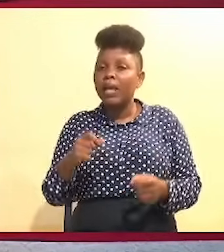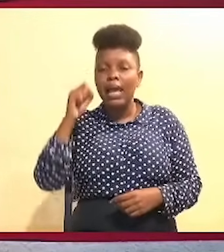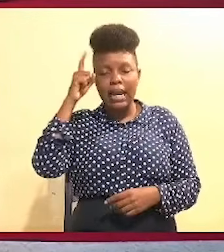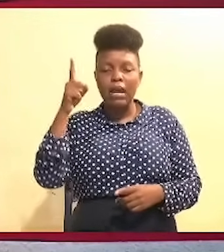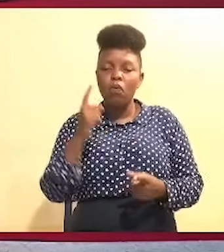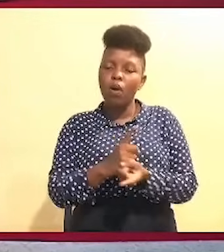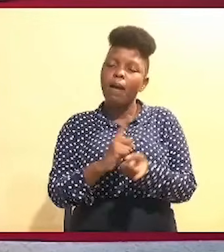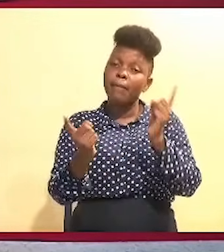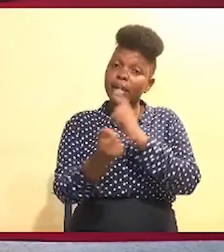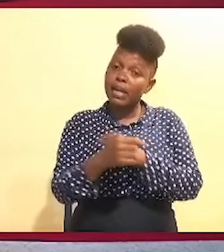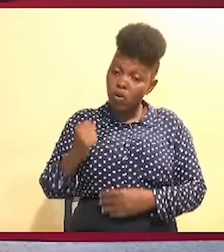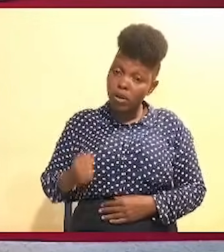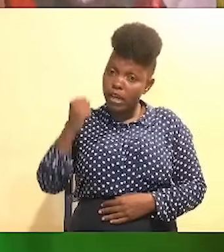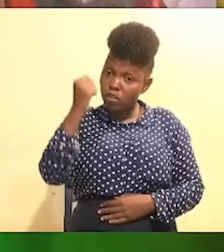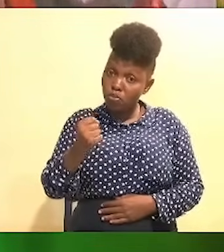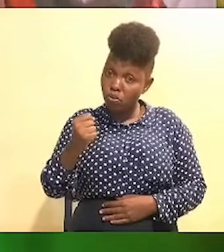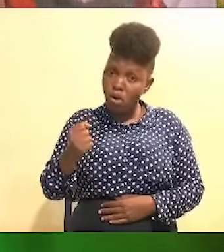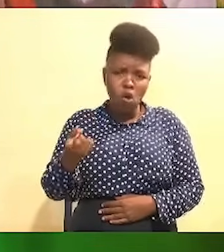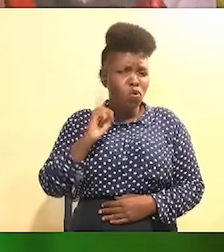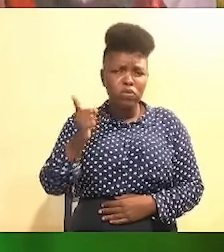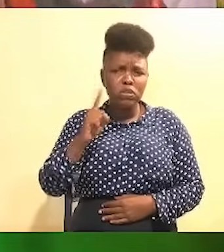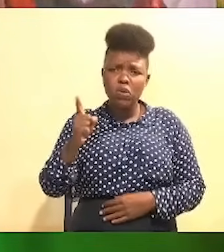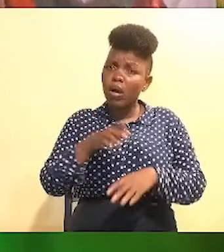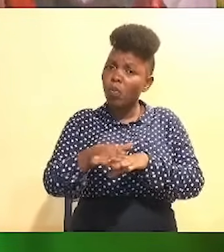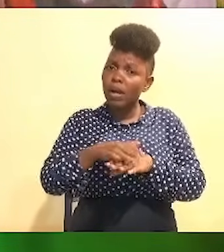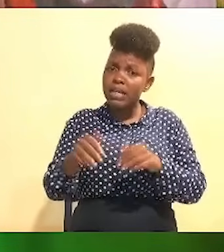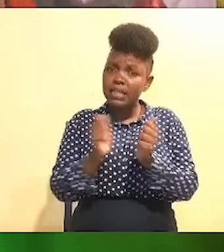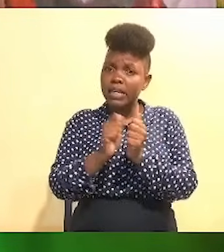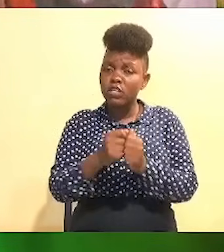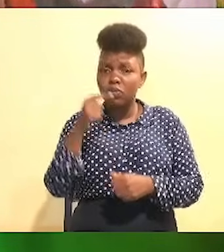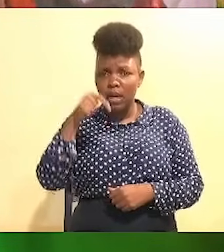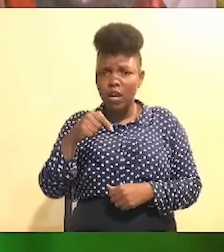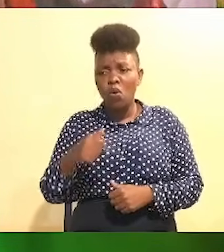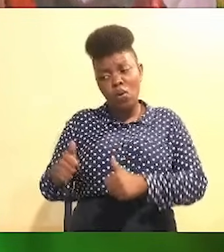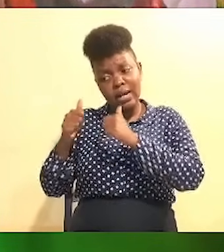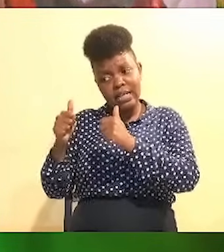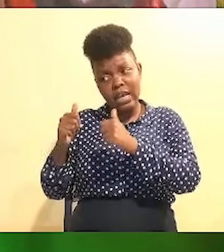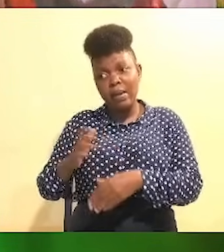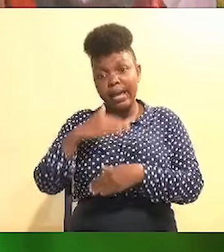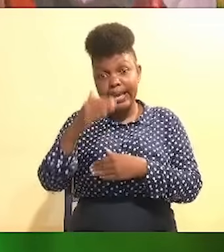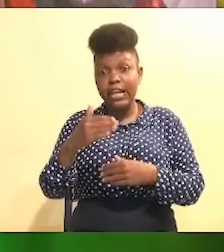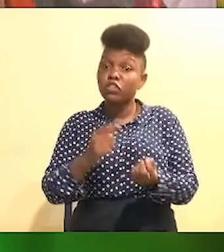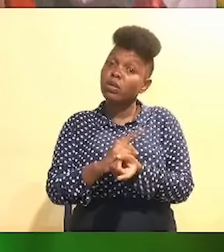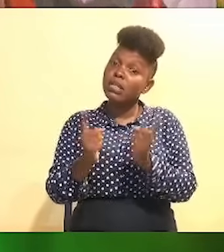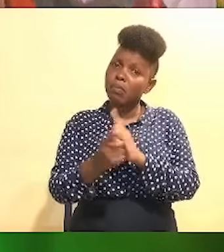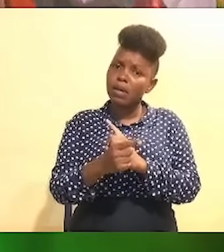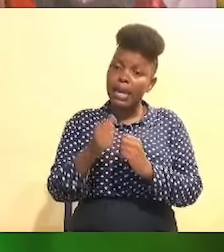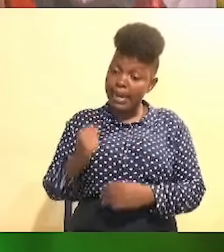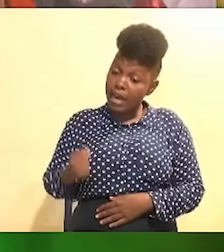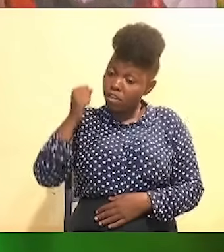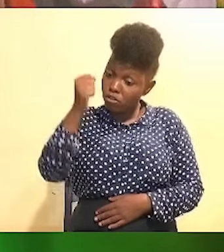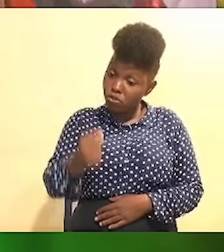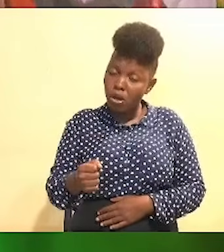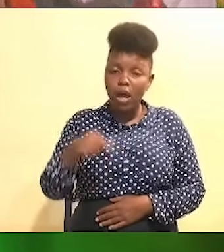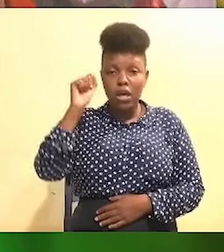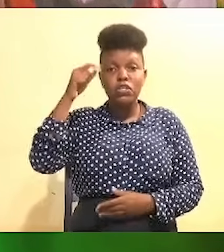hatua. Hiki ni kitu muhimu sana. Usije ukamueleza mtu kitu leo ukataraji kesho atabadilika. Ni hatua.